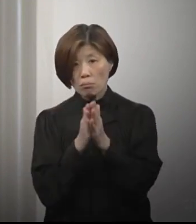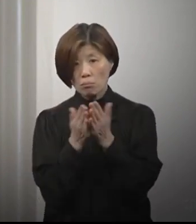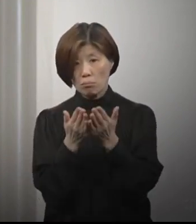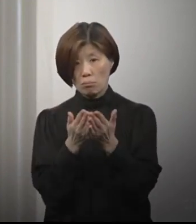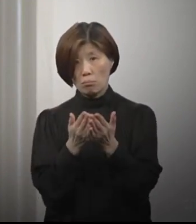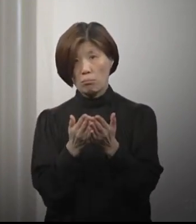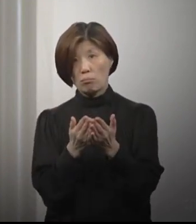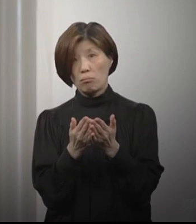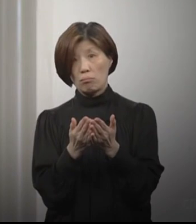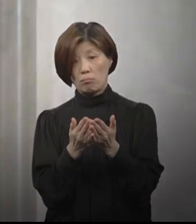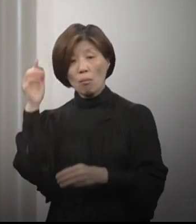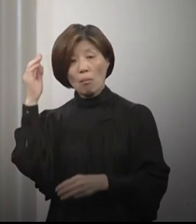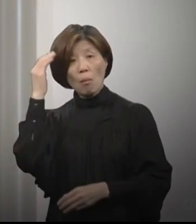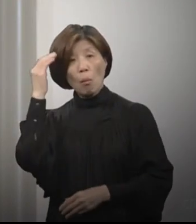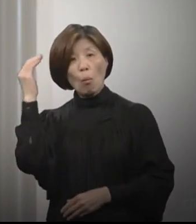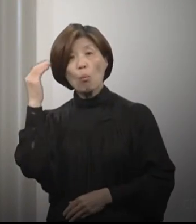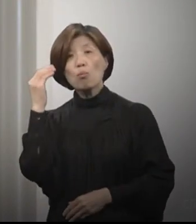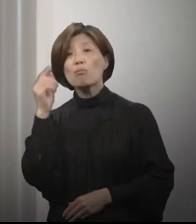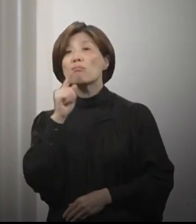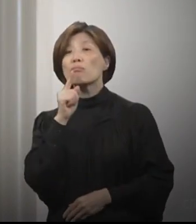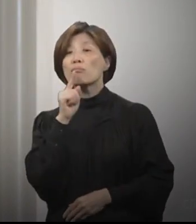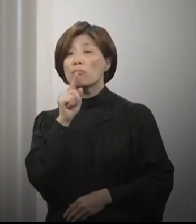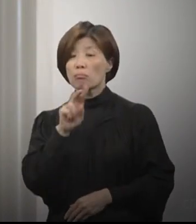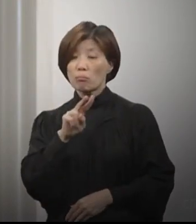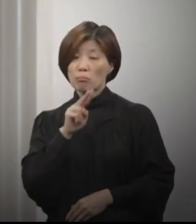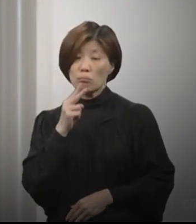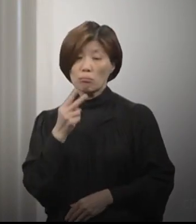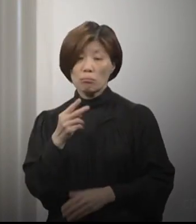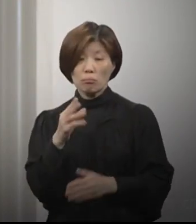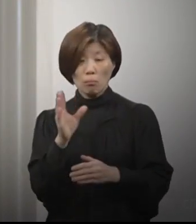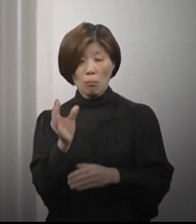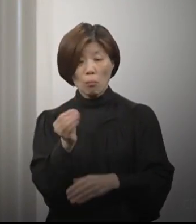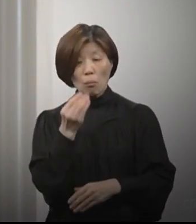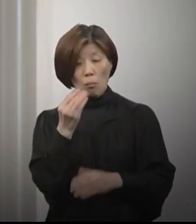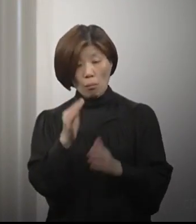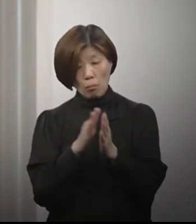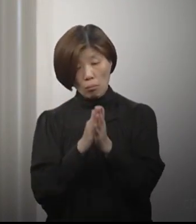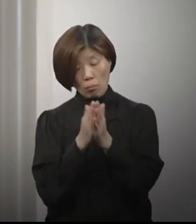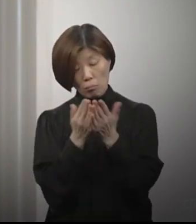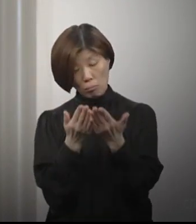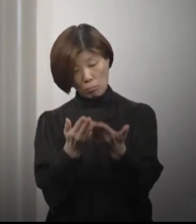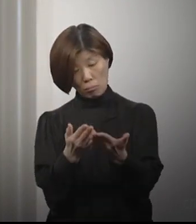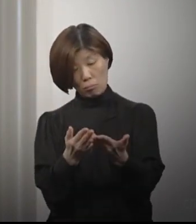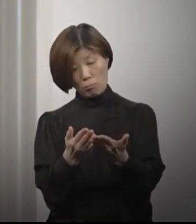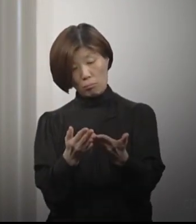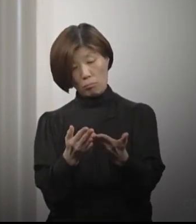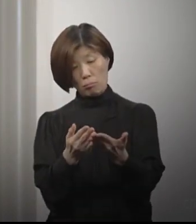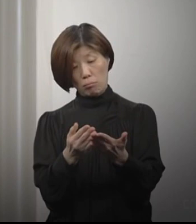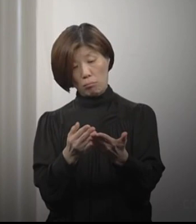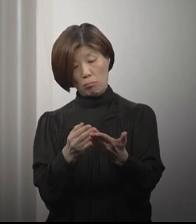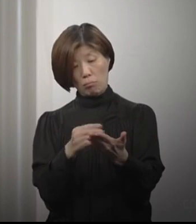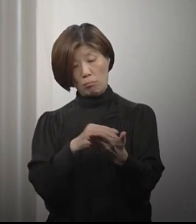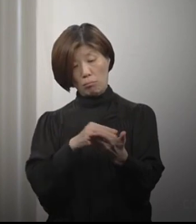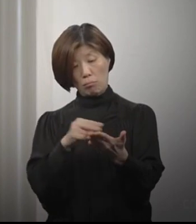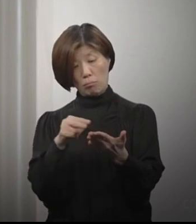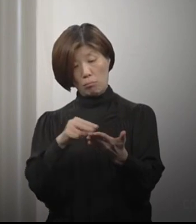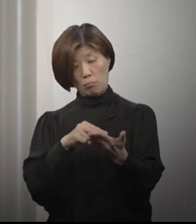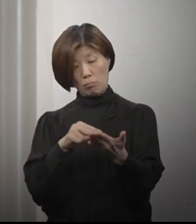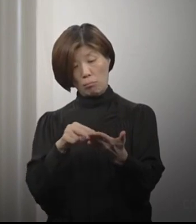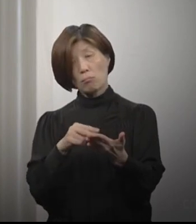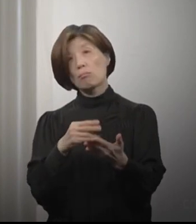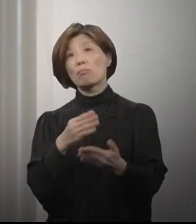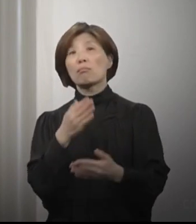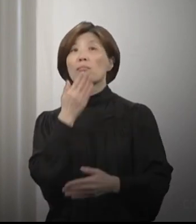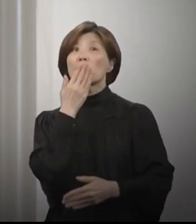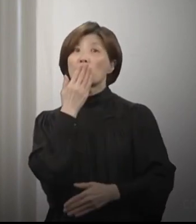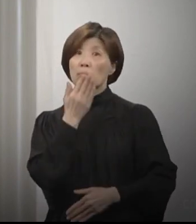지금 미사 중에도 또 우리가 기도하는 기도문 안에도 우리말로 번역된 성경 구절들을 우리는